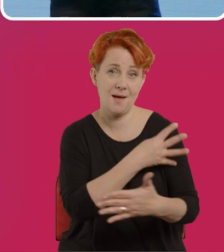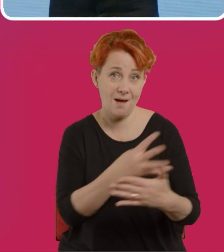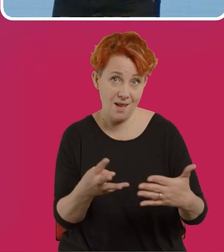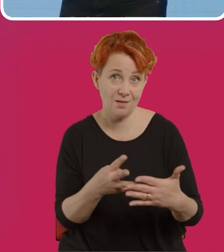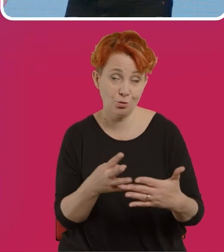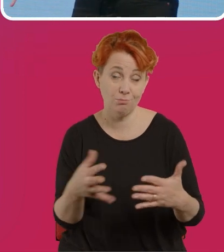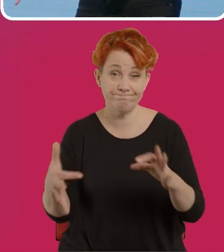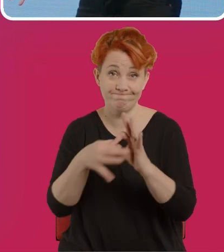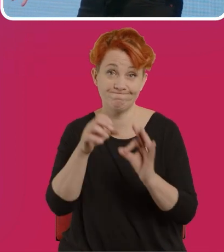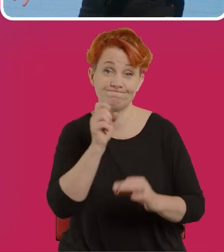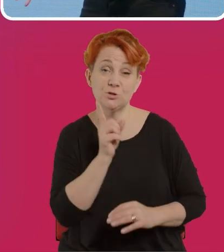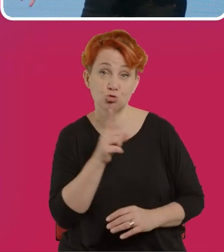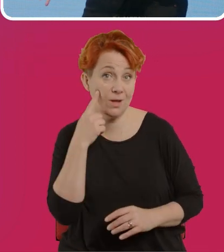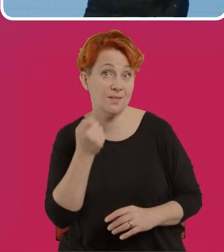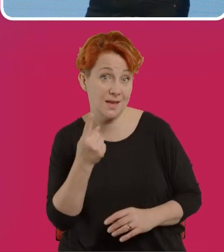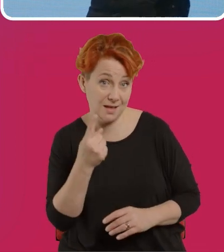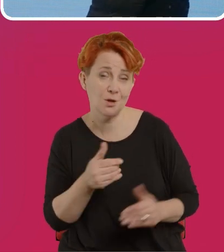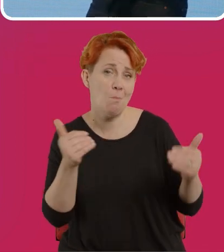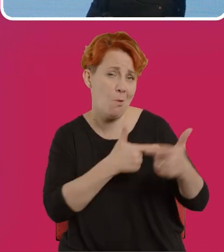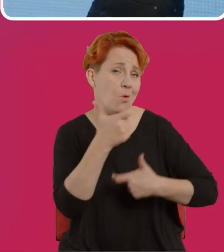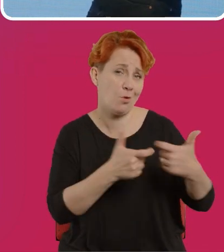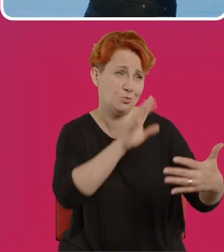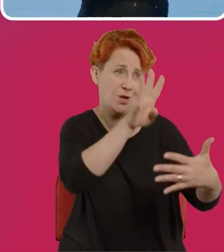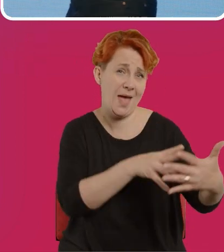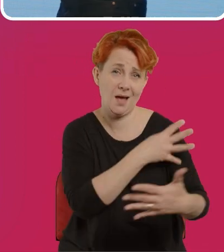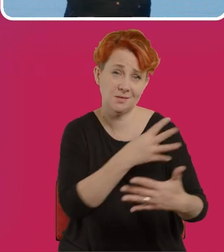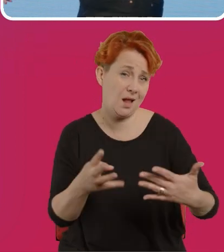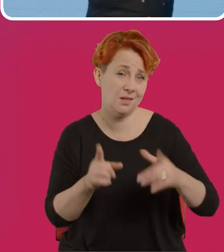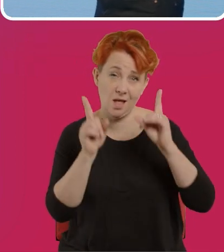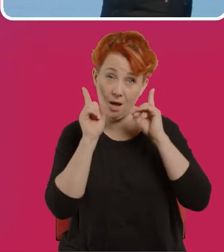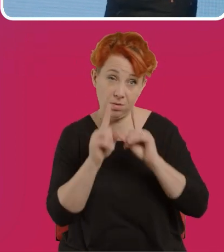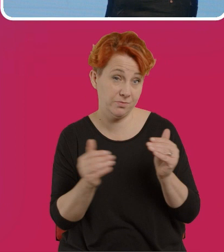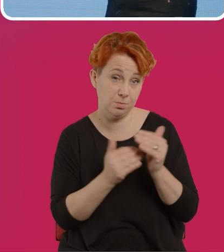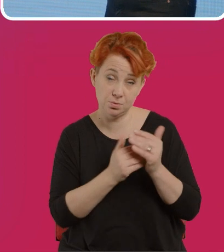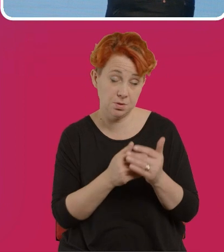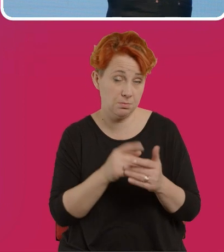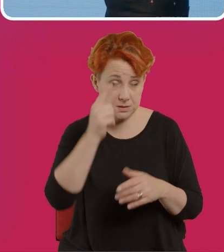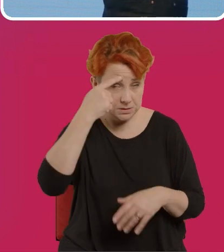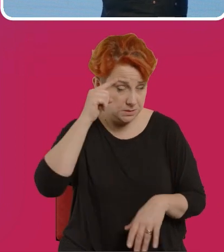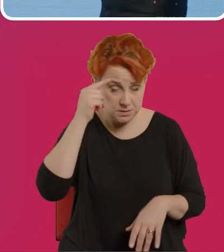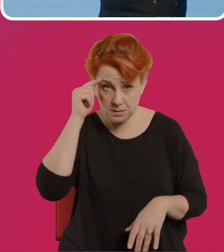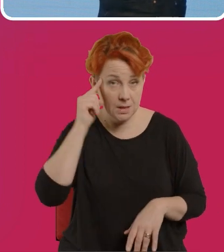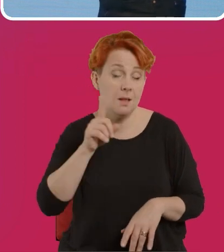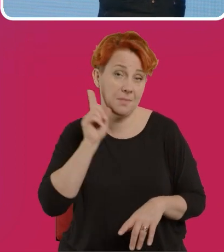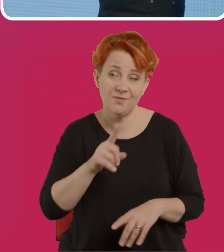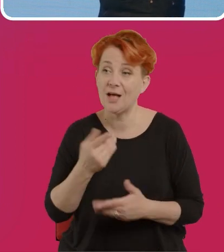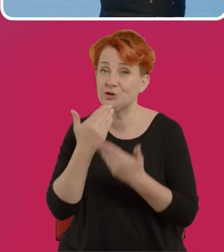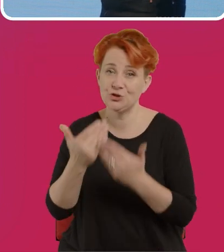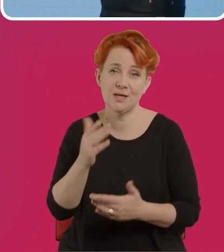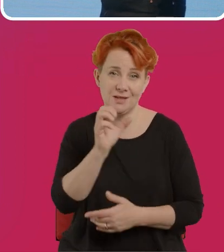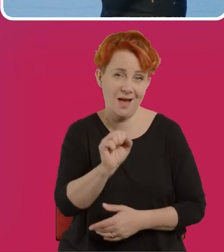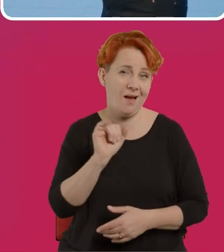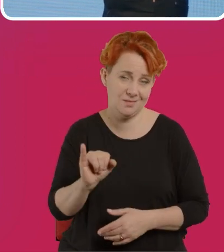Znowu, to można zrobić Excelem, ale tu trzeba naprawdę już maestrii w tym wykorzystaniu tego narzędzia. Z czatem GPT jest łatwiej, bo wystarczy wkleić